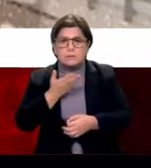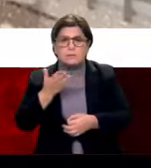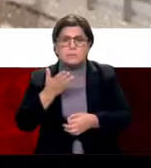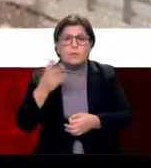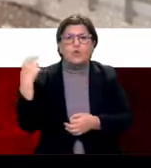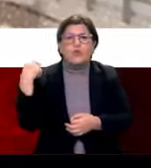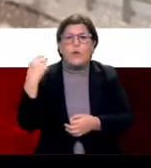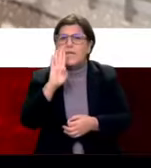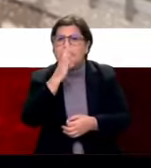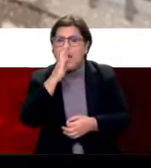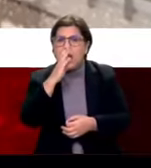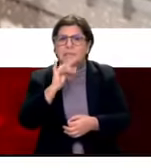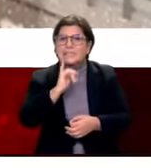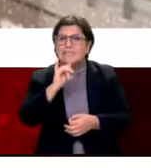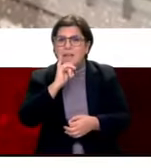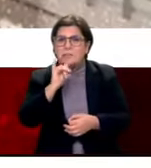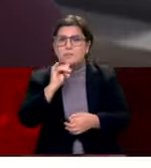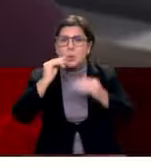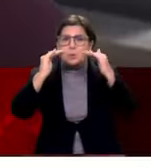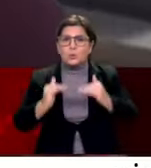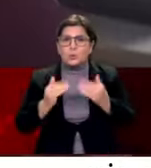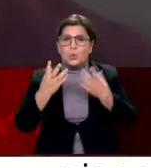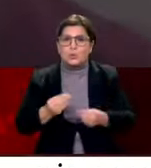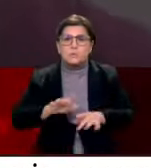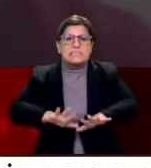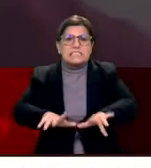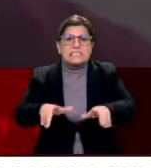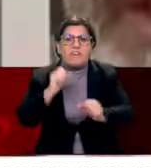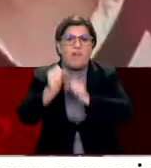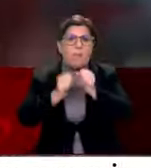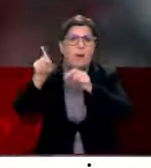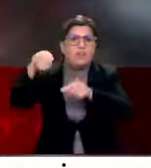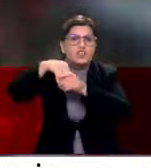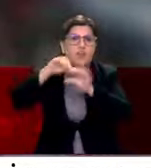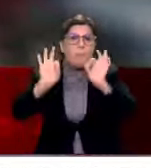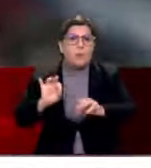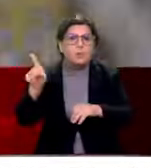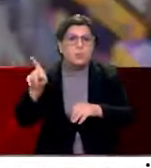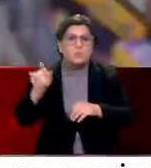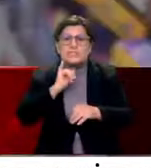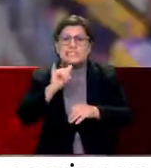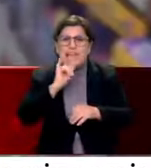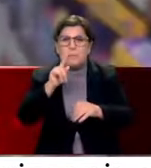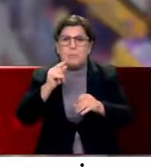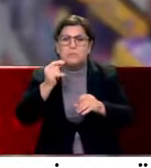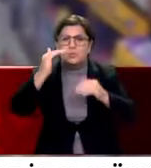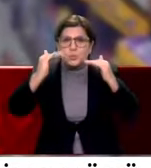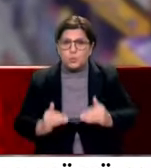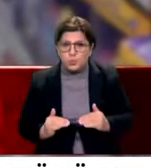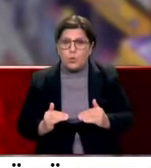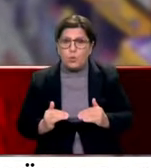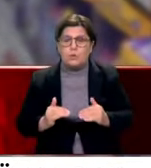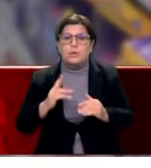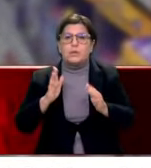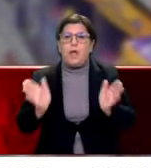tuvalet kağıtlarının, gramajlarının artık düştü. Hırsızlık fabrikadan başlıyor. Gramajdan çalıyorlar. Gramaj düşüyor.